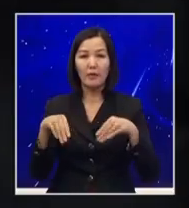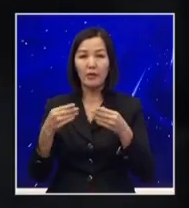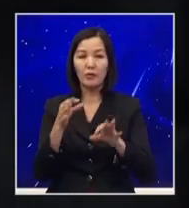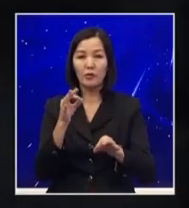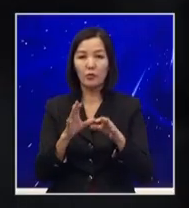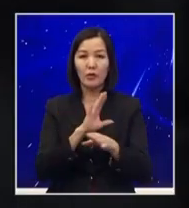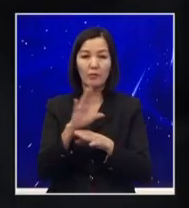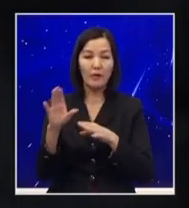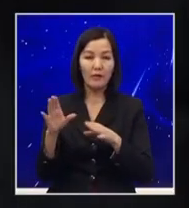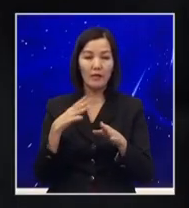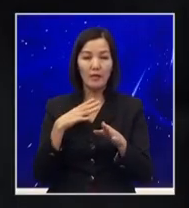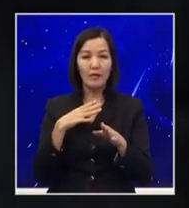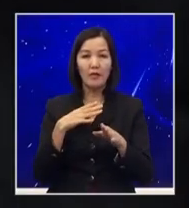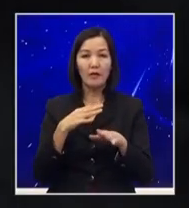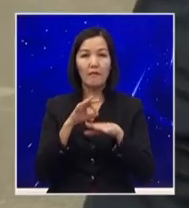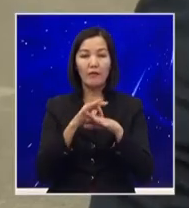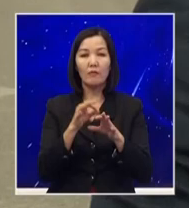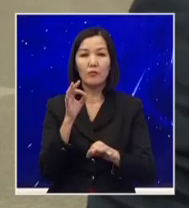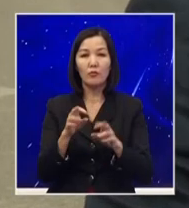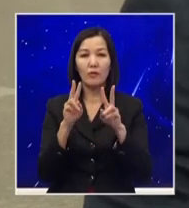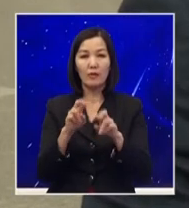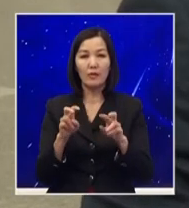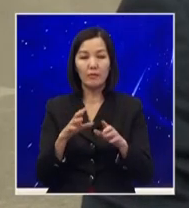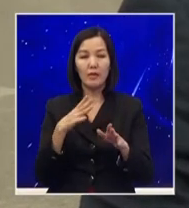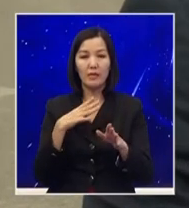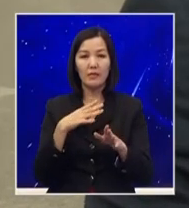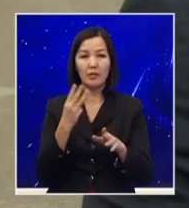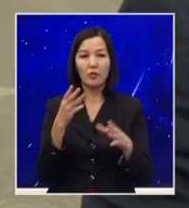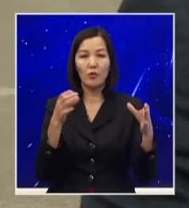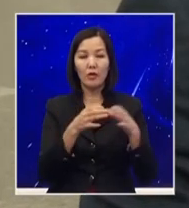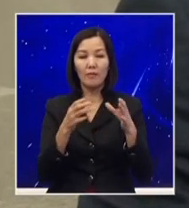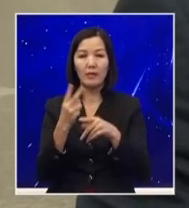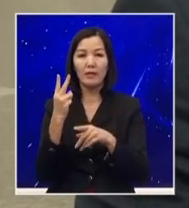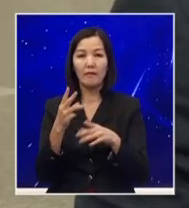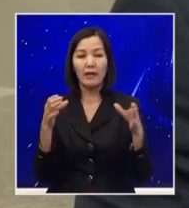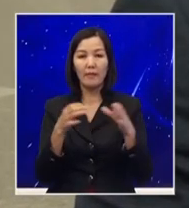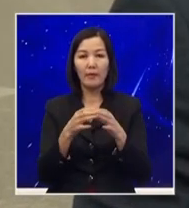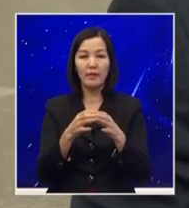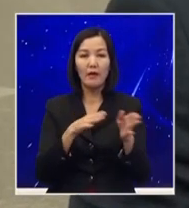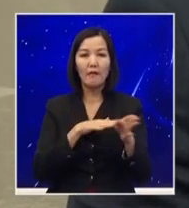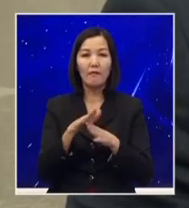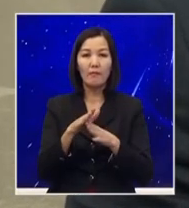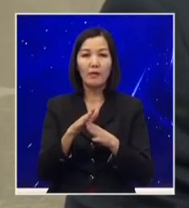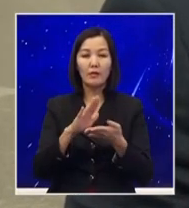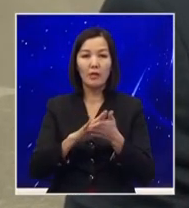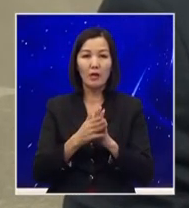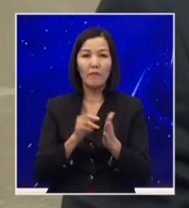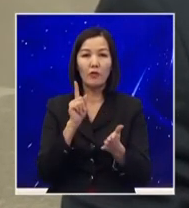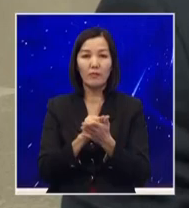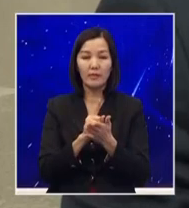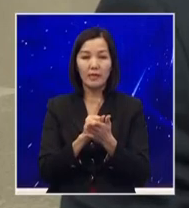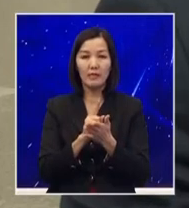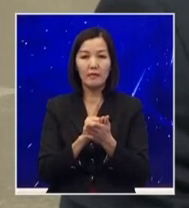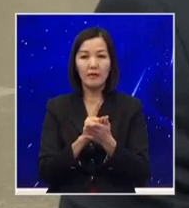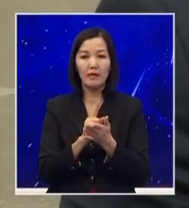в суд. Ведутся судебные разбирательства. Из этих трех компаний, две компании уже выполняют свои договорные обязательства,